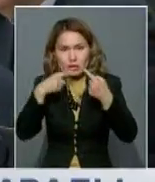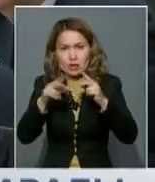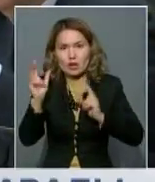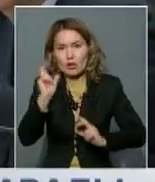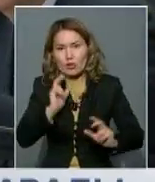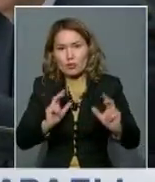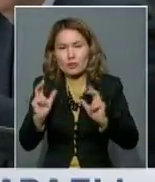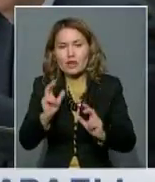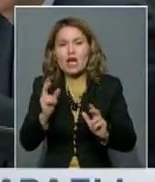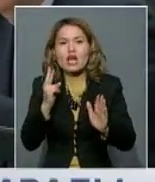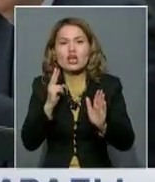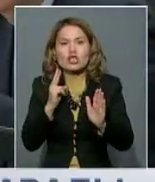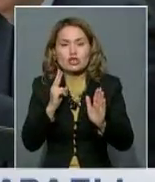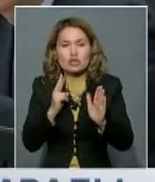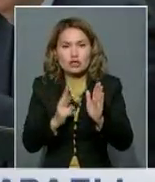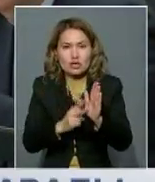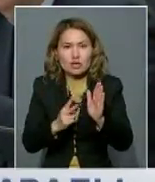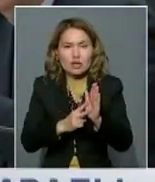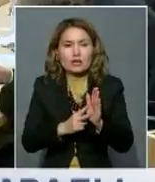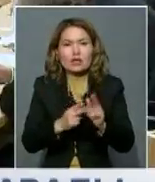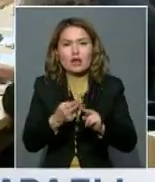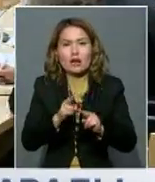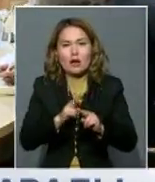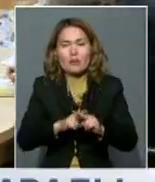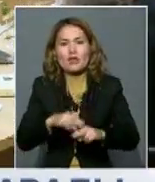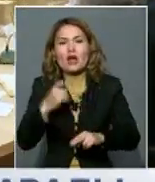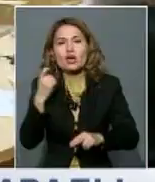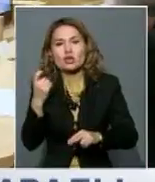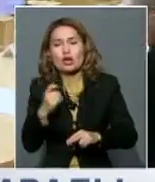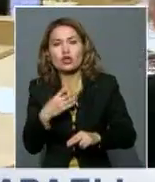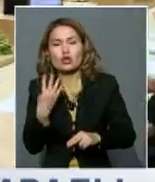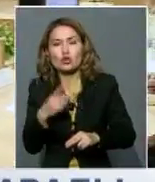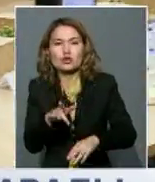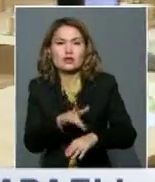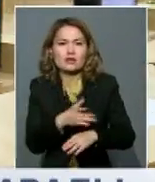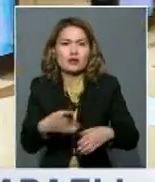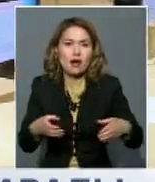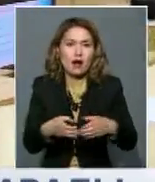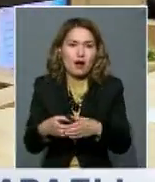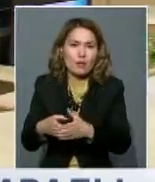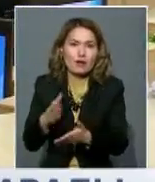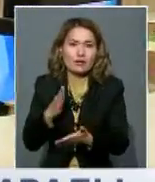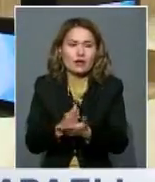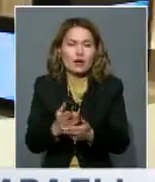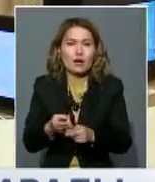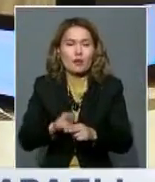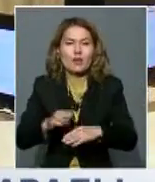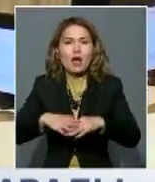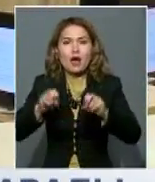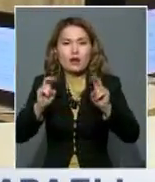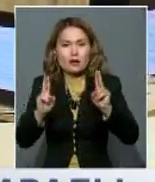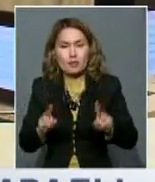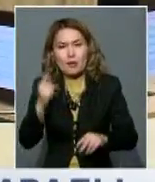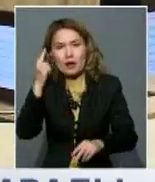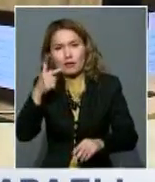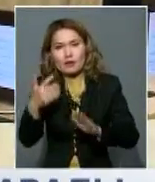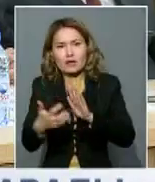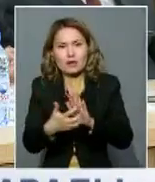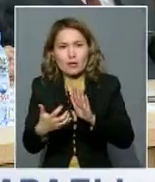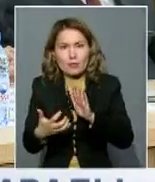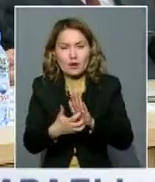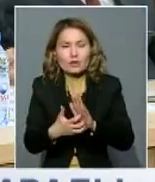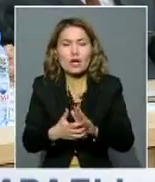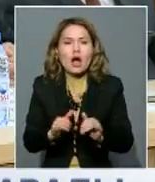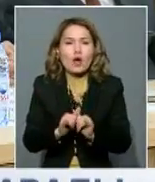27 институт, 7 тәжірибелік шаруашылық, 4 сервистік компания бар. Алайда бұлардың ешқайсында талапты кадрлар шықпай жатыр.